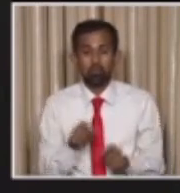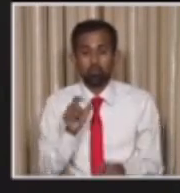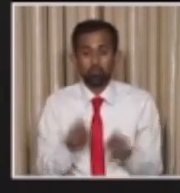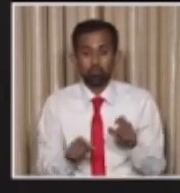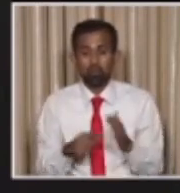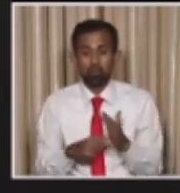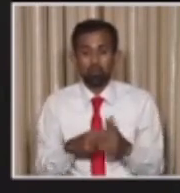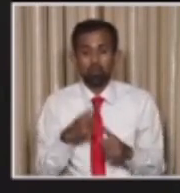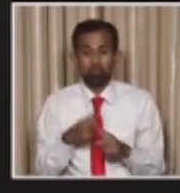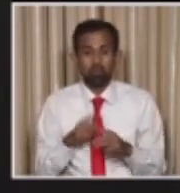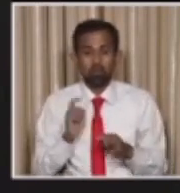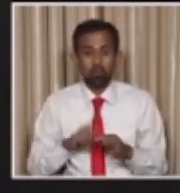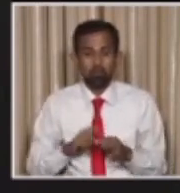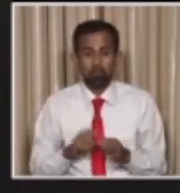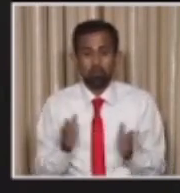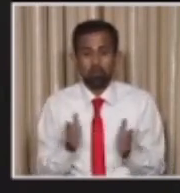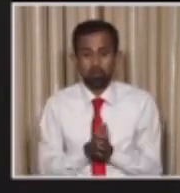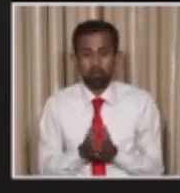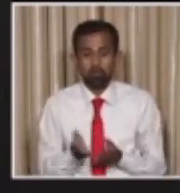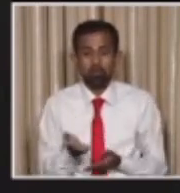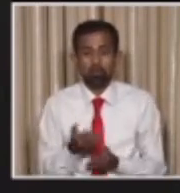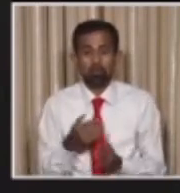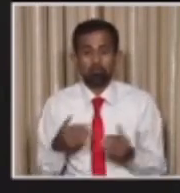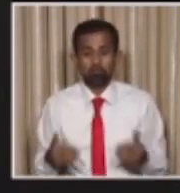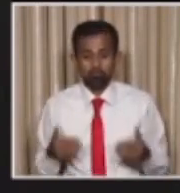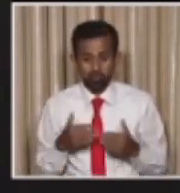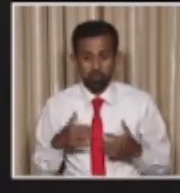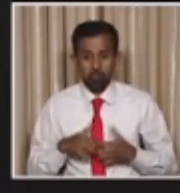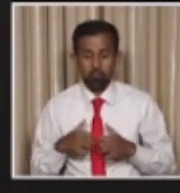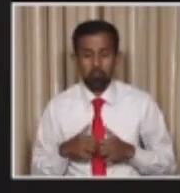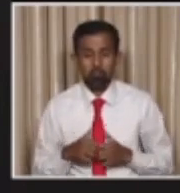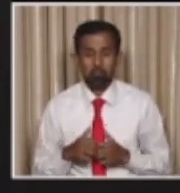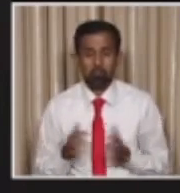බදු තත්ත්වයත් එක්ක මේ රටේ අද ඇති වෙලා තියෙන වර්තමාන තත්ත්වයත් එක්ක